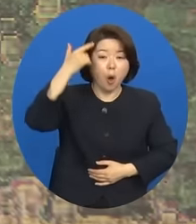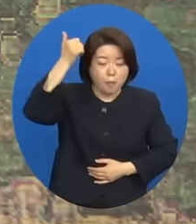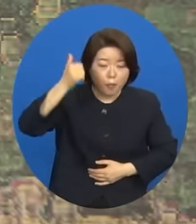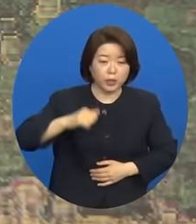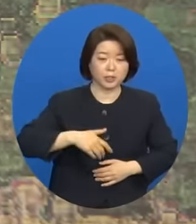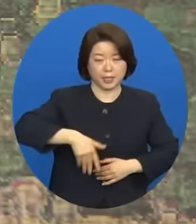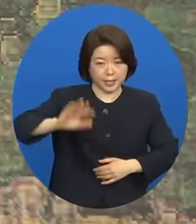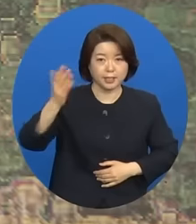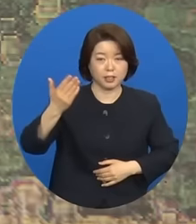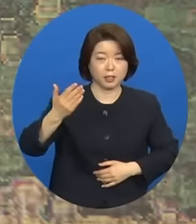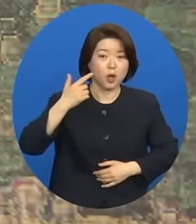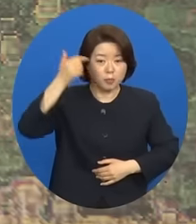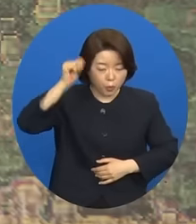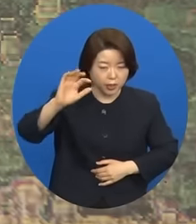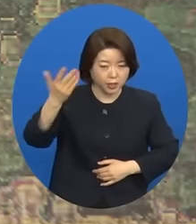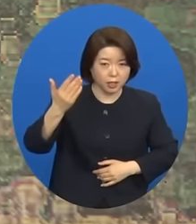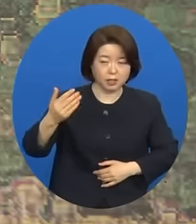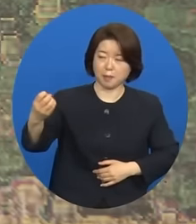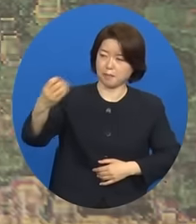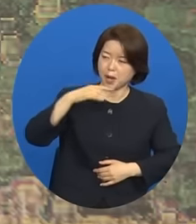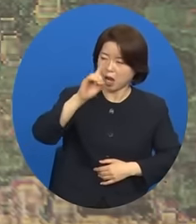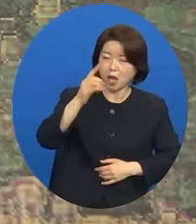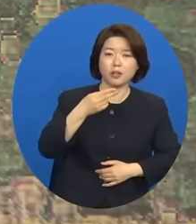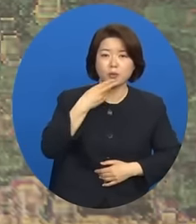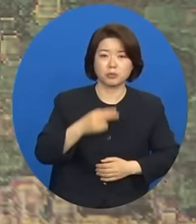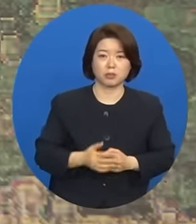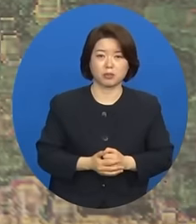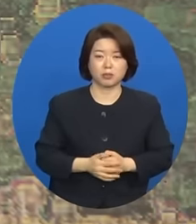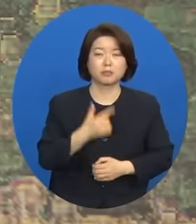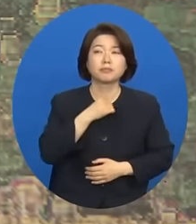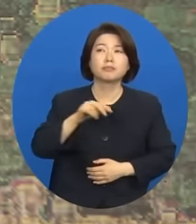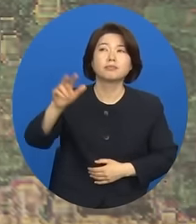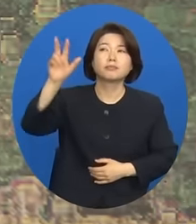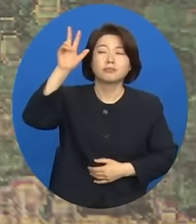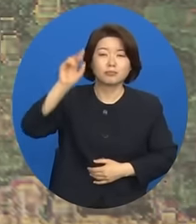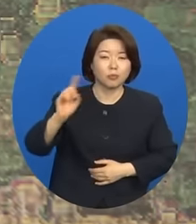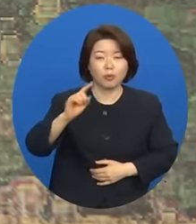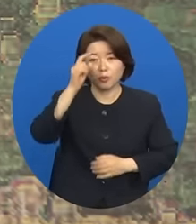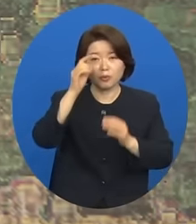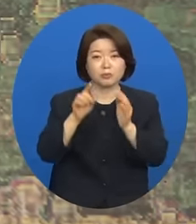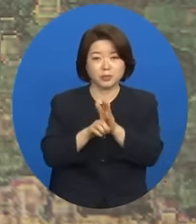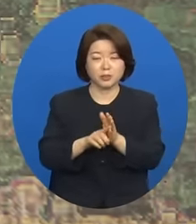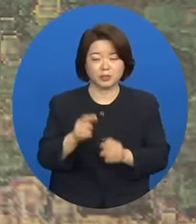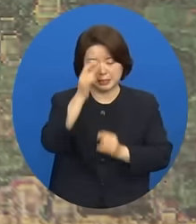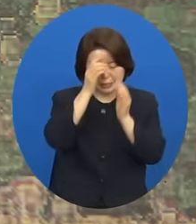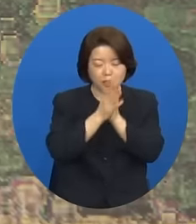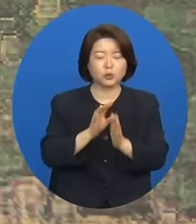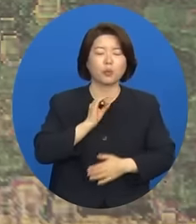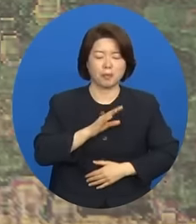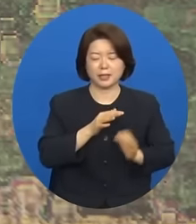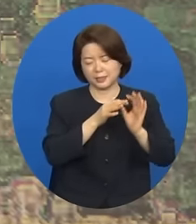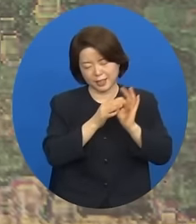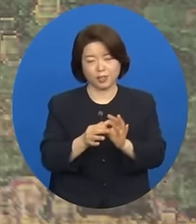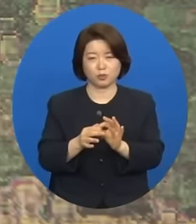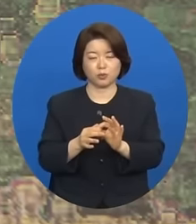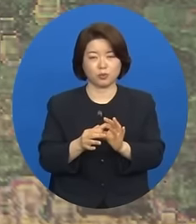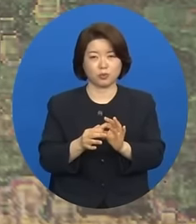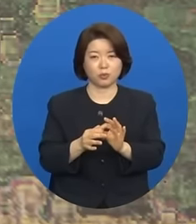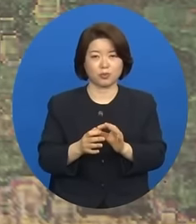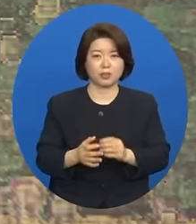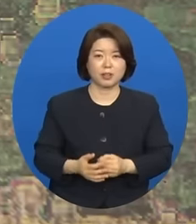한 말씀도 안 하셨어. 뭐만 믿은 거예요? 서원 기도. 아, 기도만 하셨어요. 정말